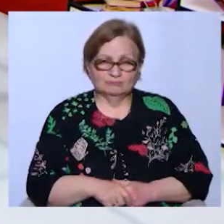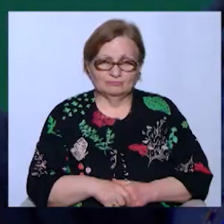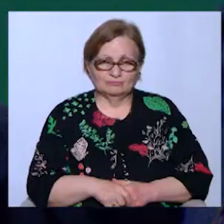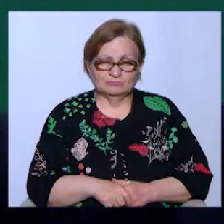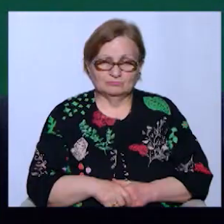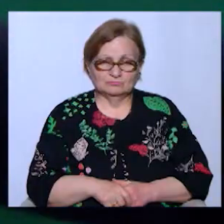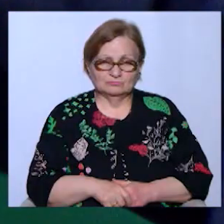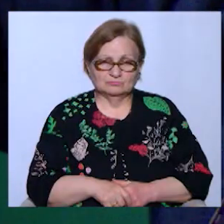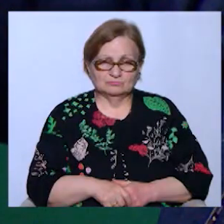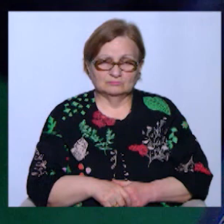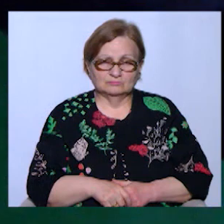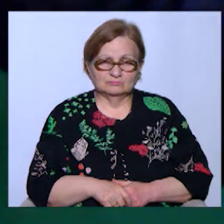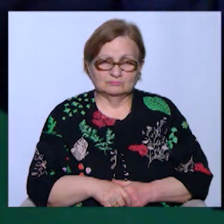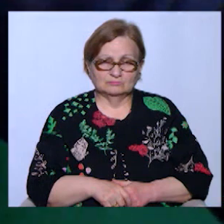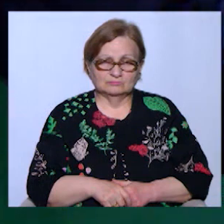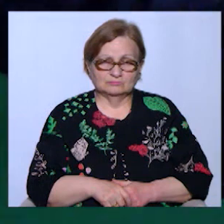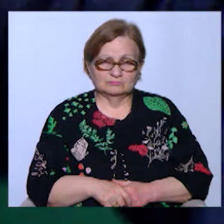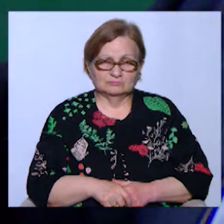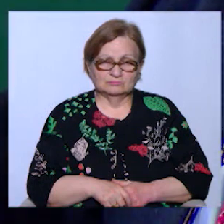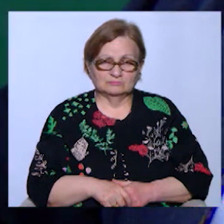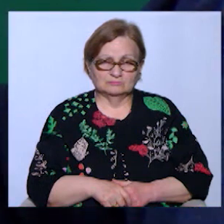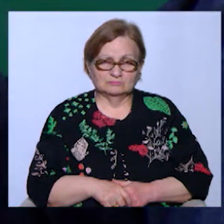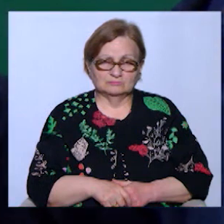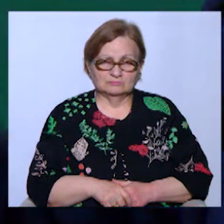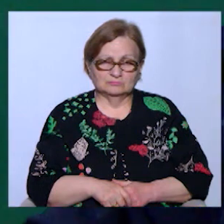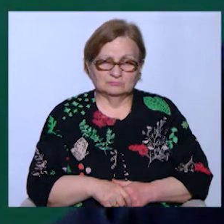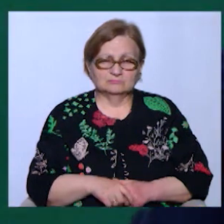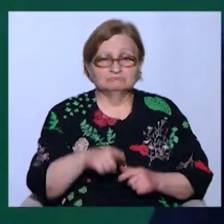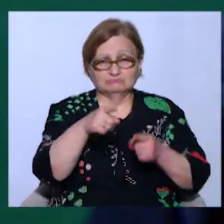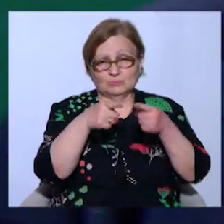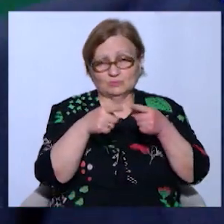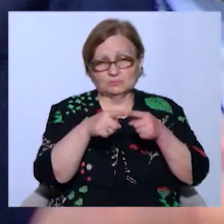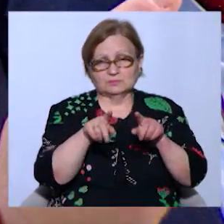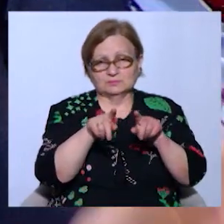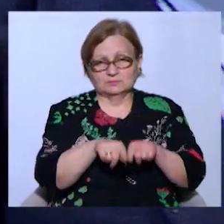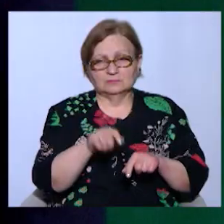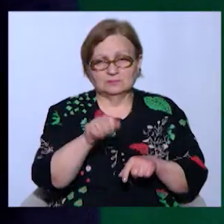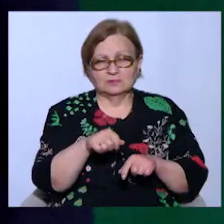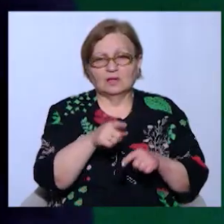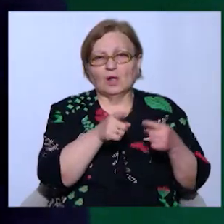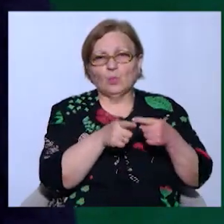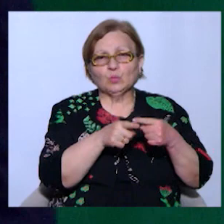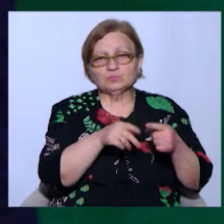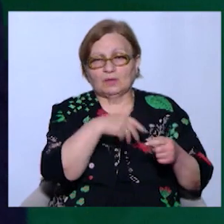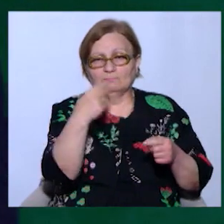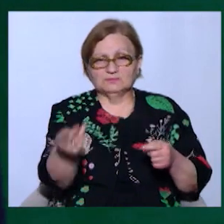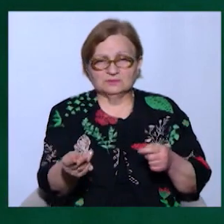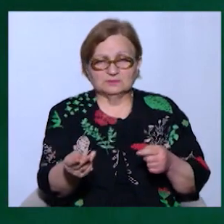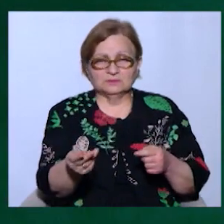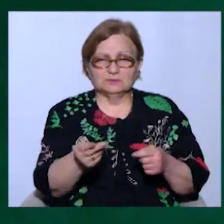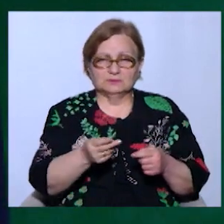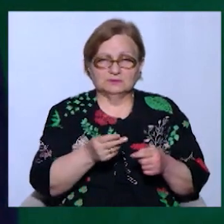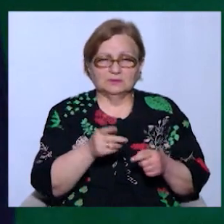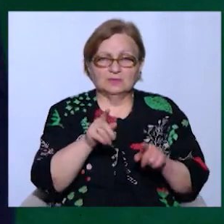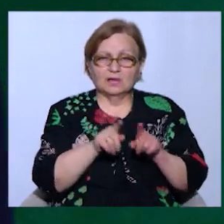ჩემო ბატონო, აგერ რომ არ დაგავიძეთ და კუთხე. და ვამბობთ კუთხური ჩამოვაწოდა. ასევე